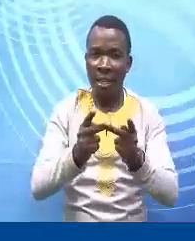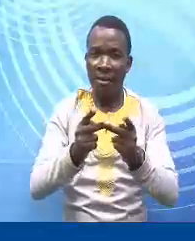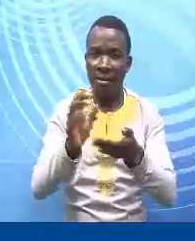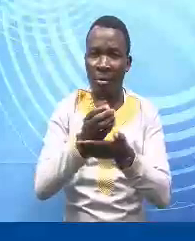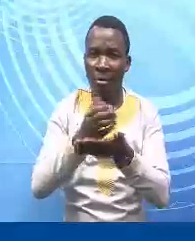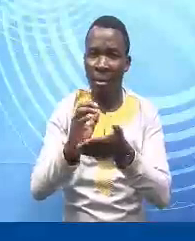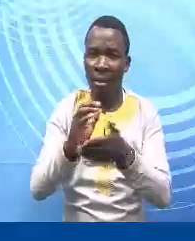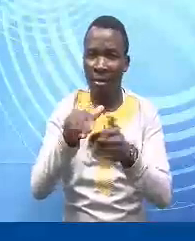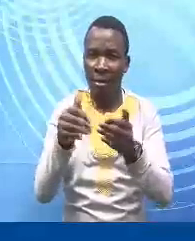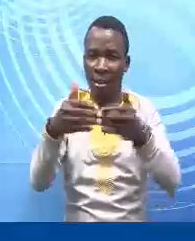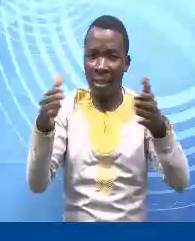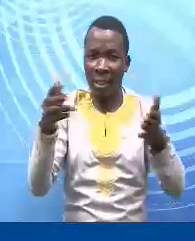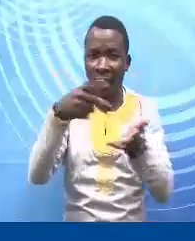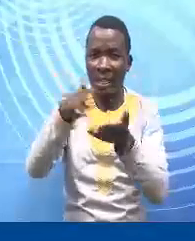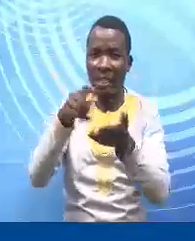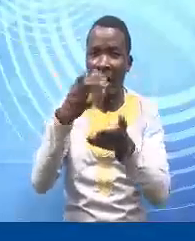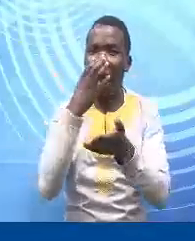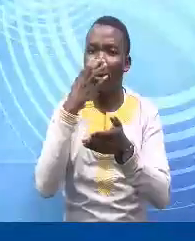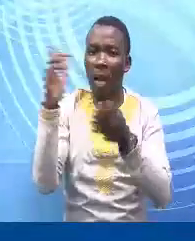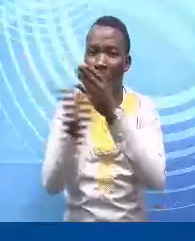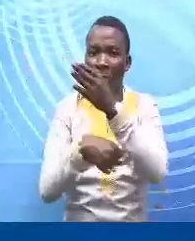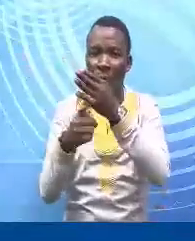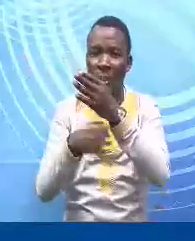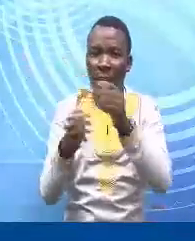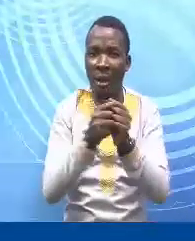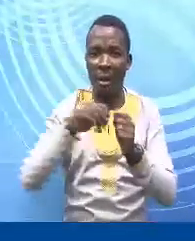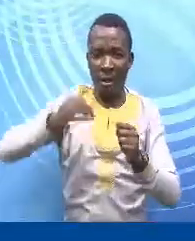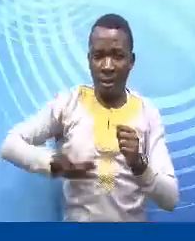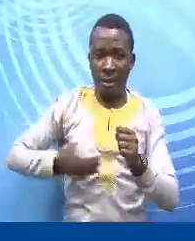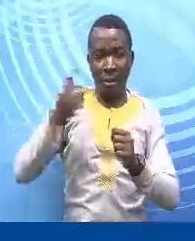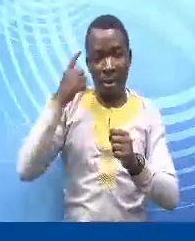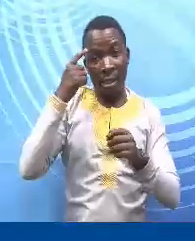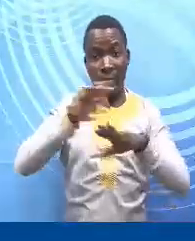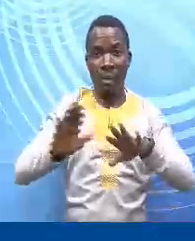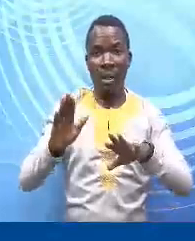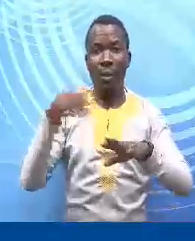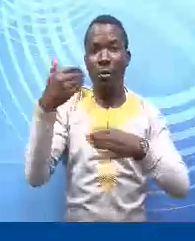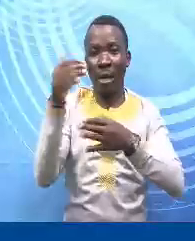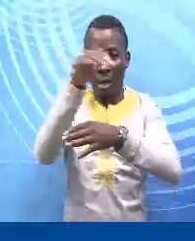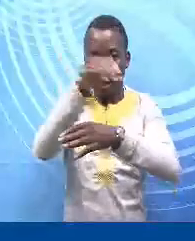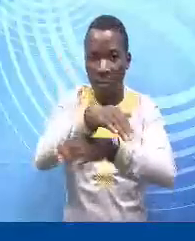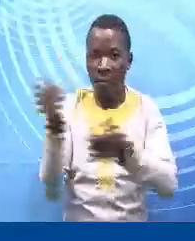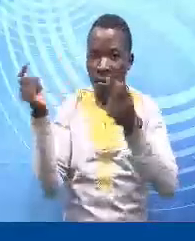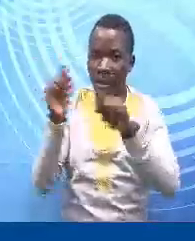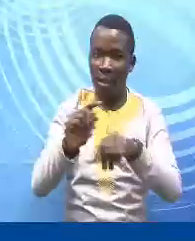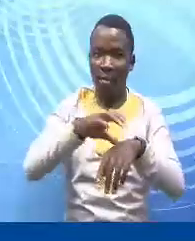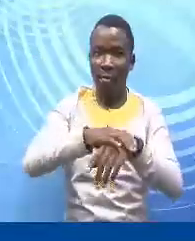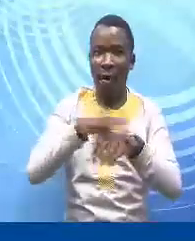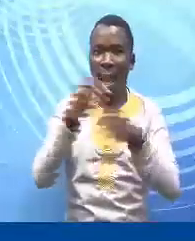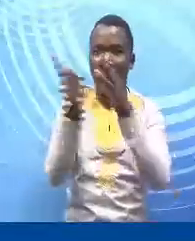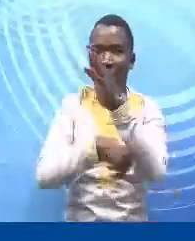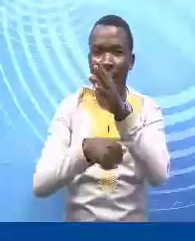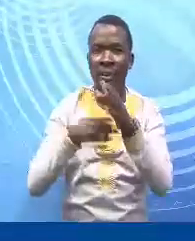yagiye kugura avoka bamukubitana n'umugore we tugira ngo byarangiye buke nimugoroba n'ubundi baraza baramufata baramukubita kifuza cyacu